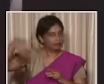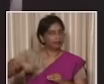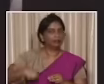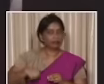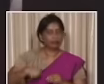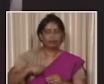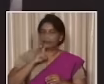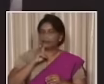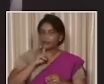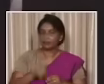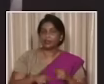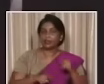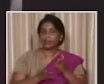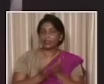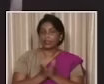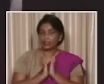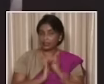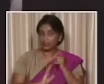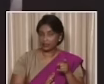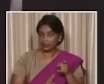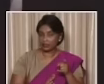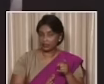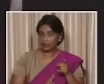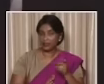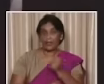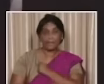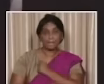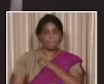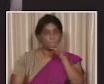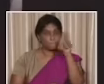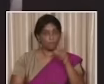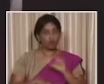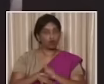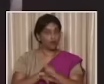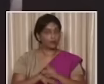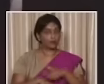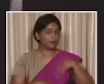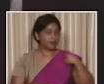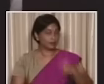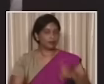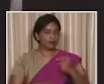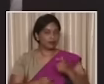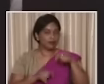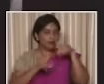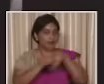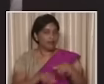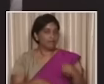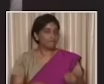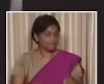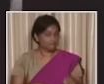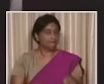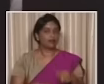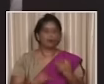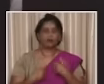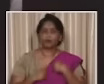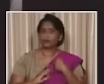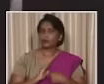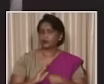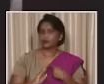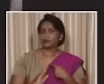ඇවිල්ලා ඒ ඉන්දියානු තානාපතිතුමාගේ මහකුමසාරිස්තුමාගේ මැදිහත්වීම තුළ අපේ